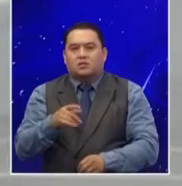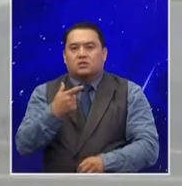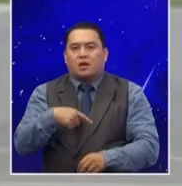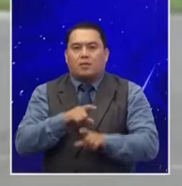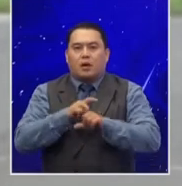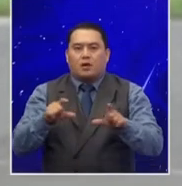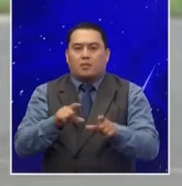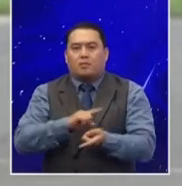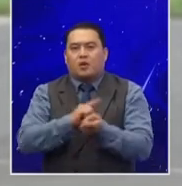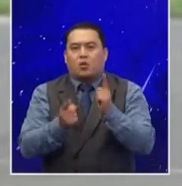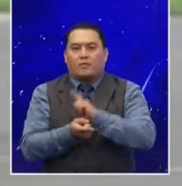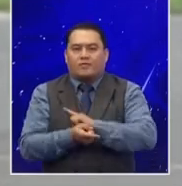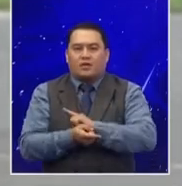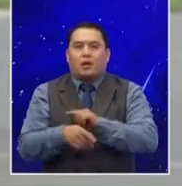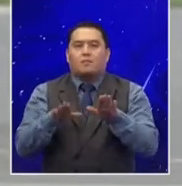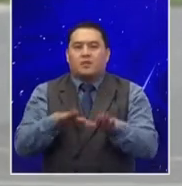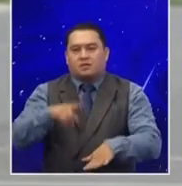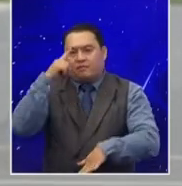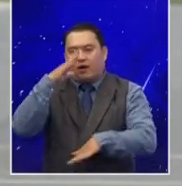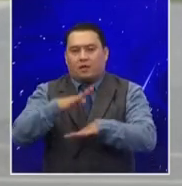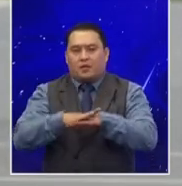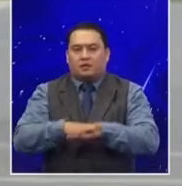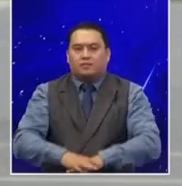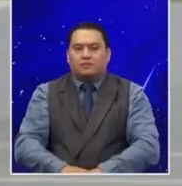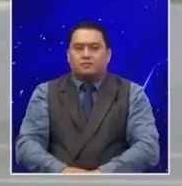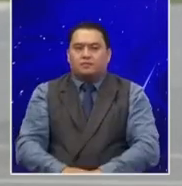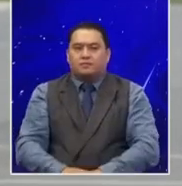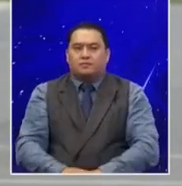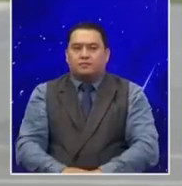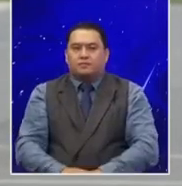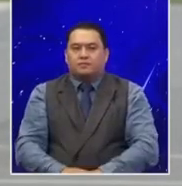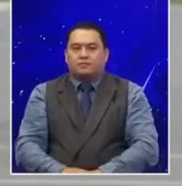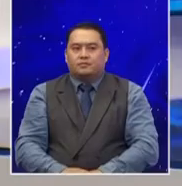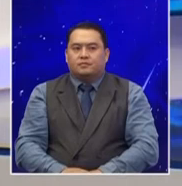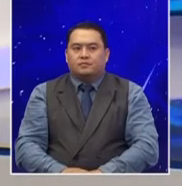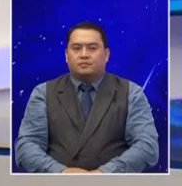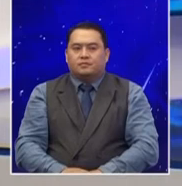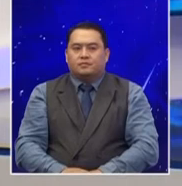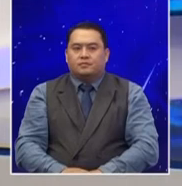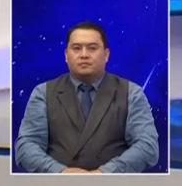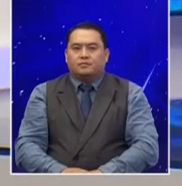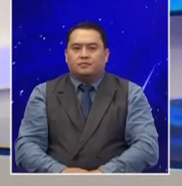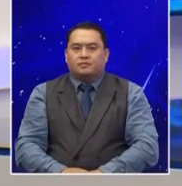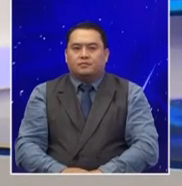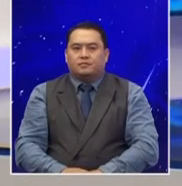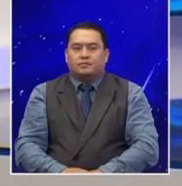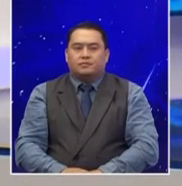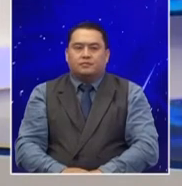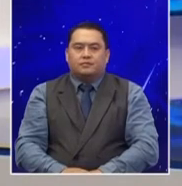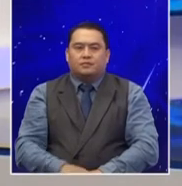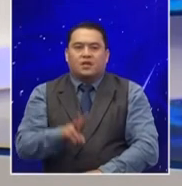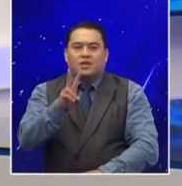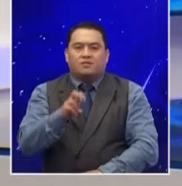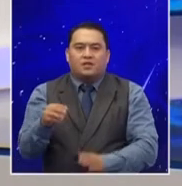аэропорт планирует перевести в ведение местного акимата.